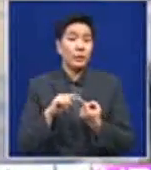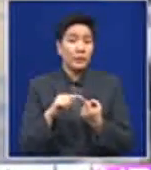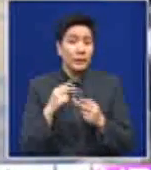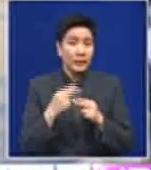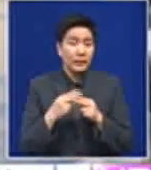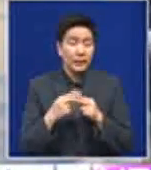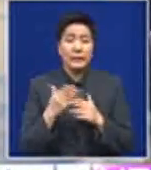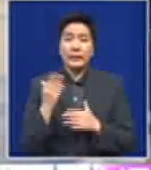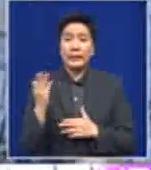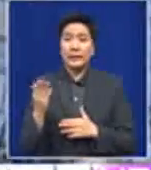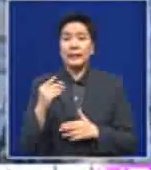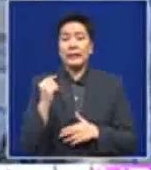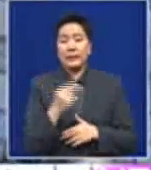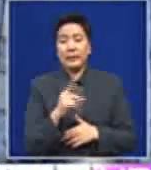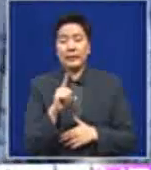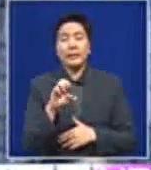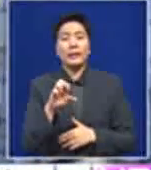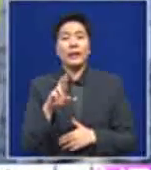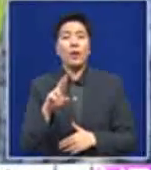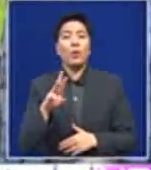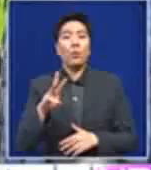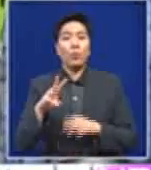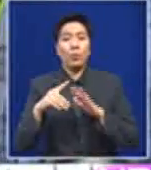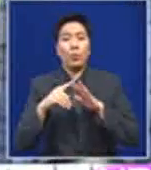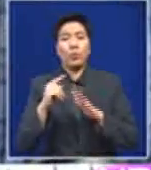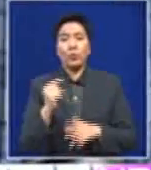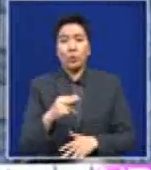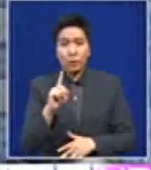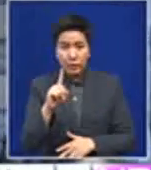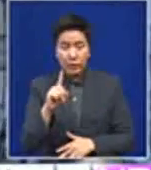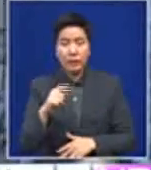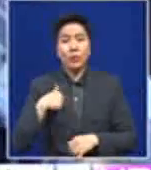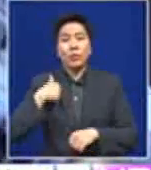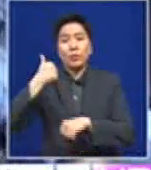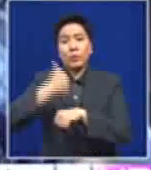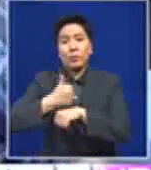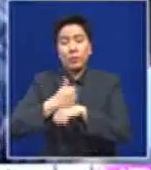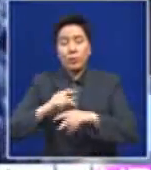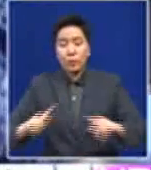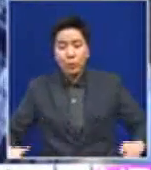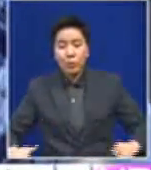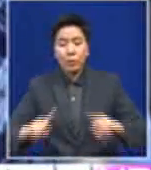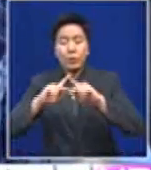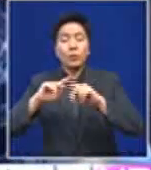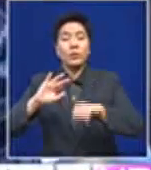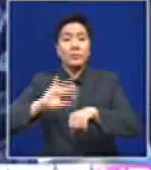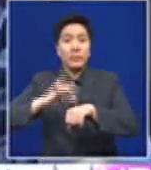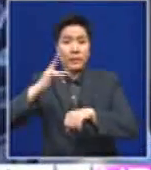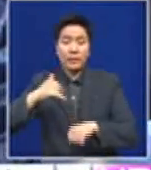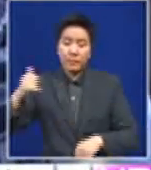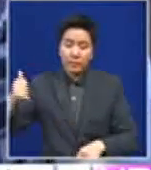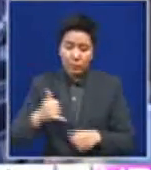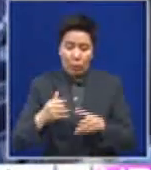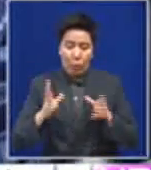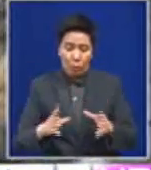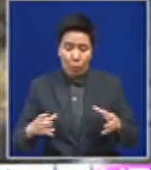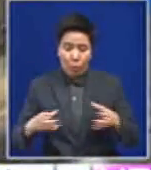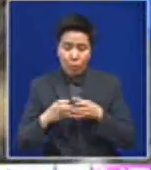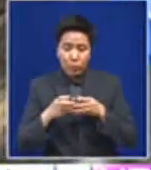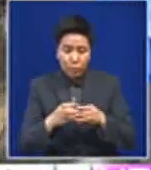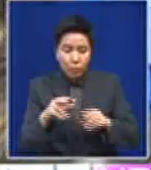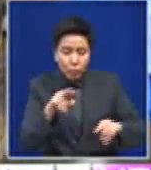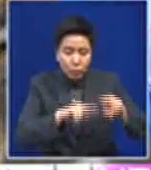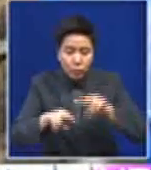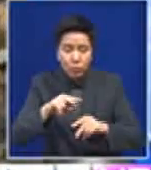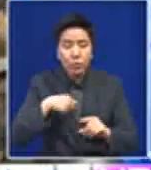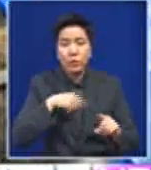รวุฒิสุคนทประดิษฐ์ผู้อำนวยการสำนักวิจัยพัฒนาและอุทกวิทยากระทรวงทรัพยากรธรรมชาติและสิ่งแวดล้อมพร้อมคณะลงพื้นที่ต